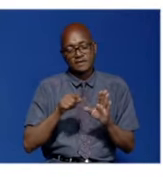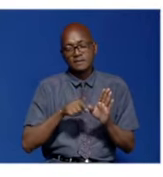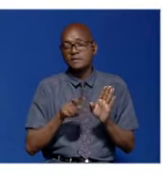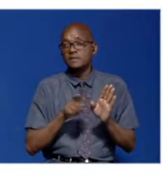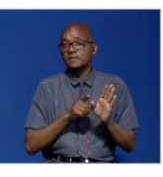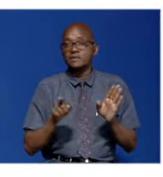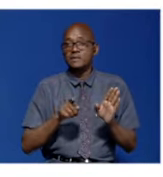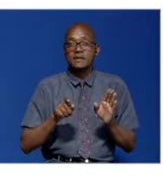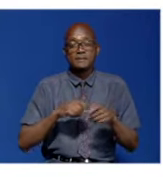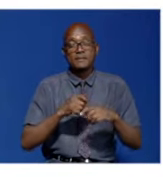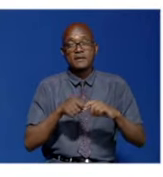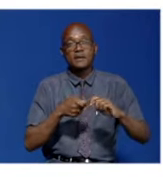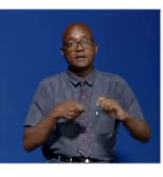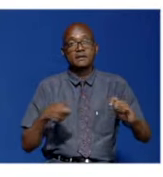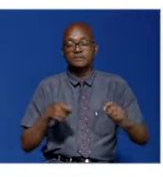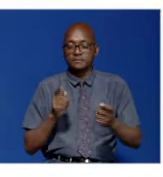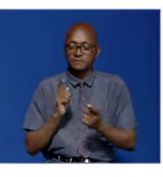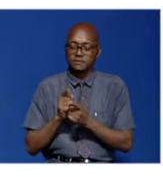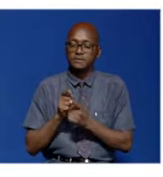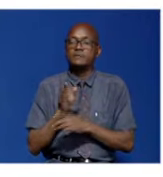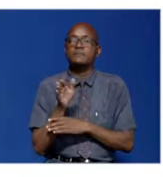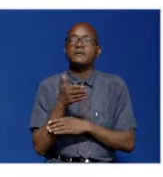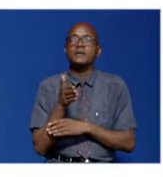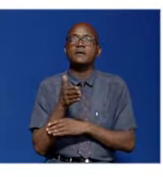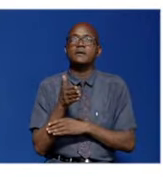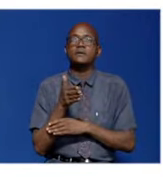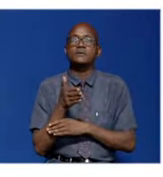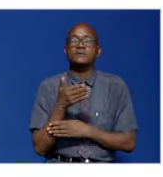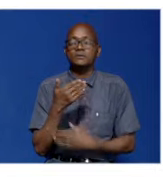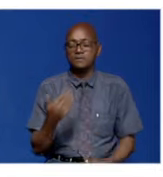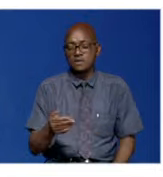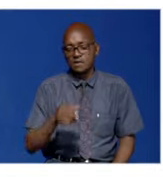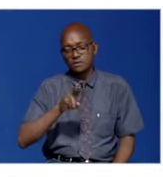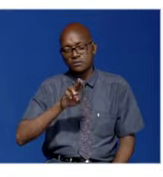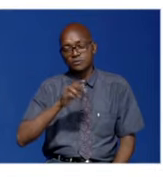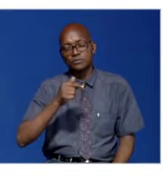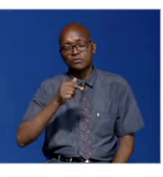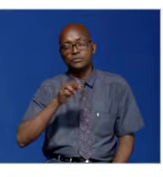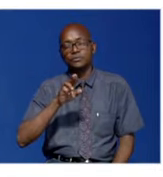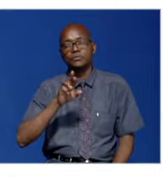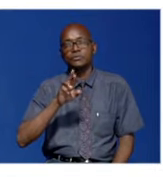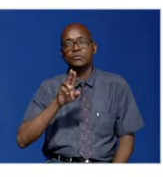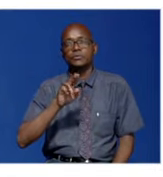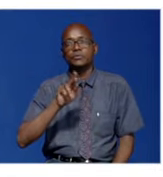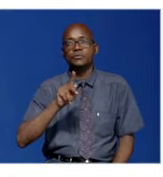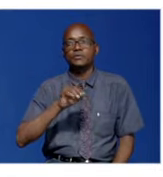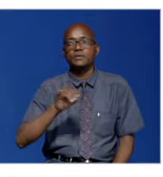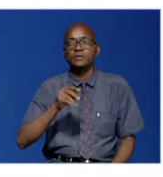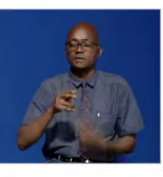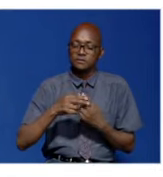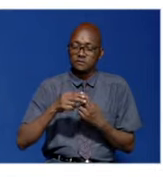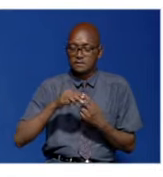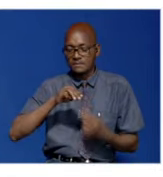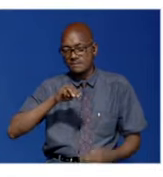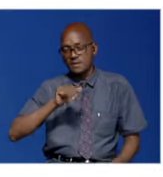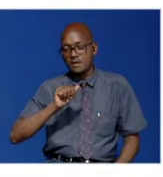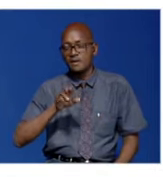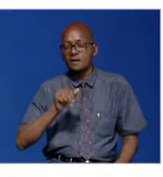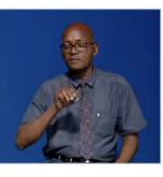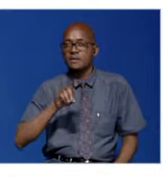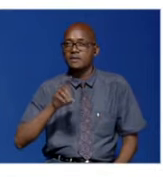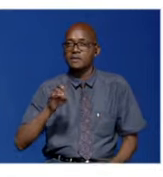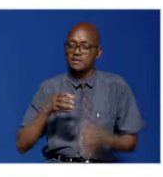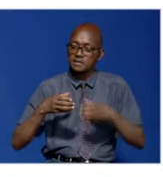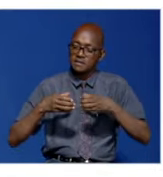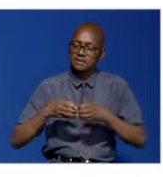Mashariki January Makamba, ambaye amekutana na balozi wa Uturuki hapa nchini, Dr. Mehmet Gulgul, ambao walikuwa wamefanya